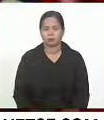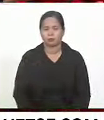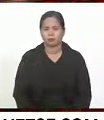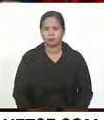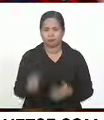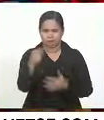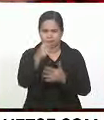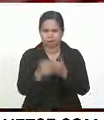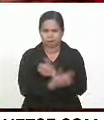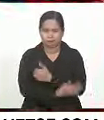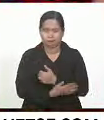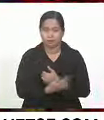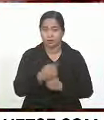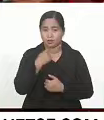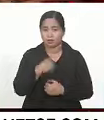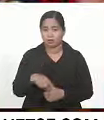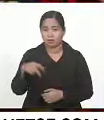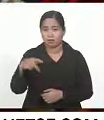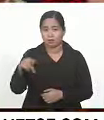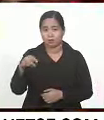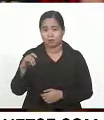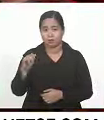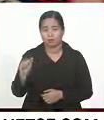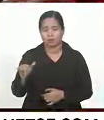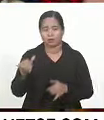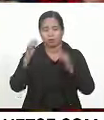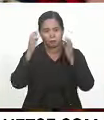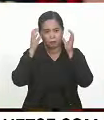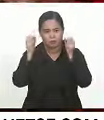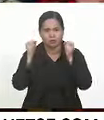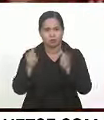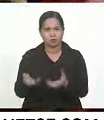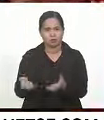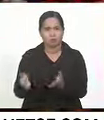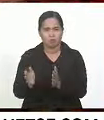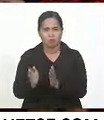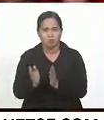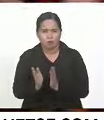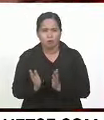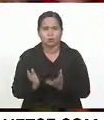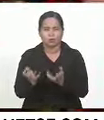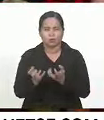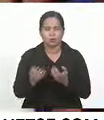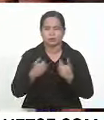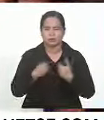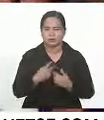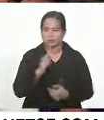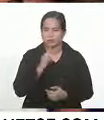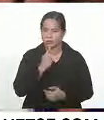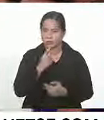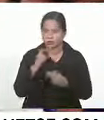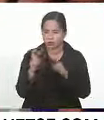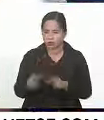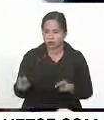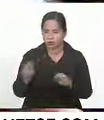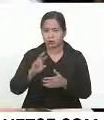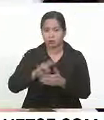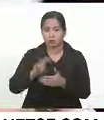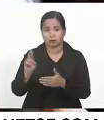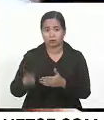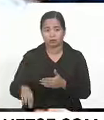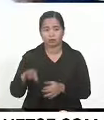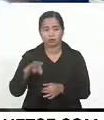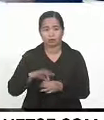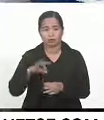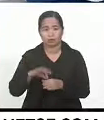ni Paraguayan President Santiago Peña na nais niya na isang masinop na pagsusuri sa eleksyon.